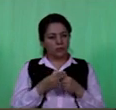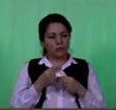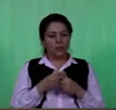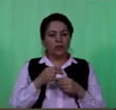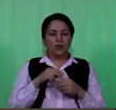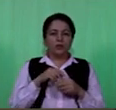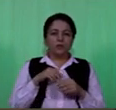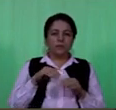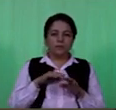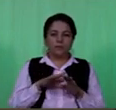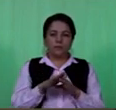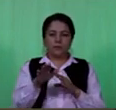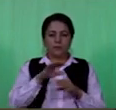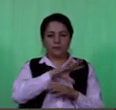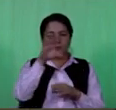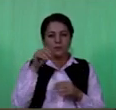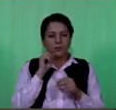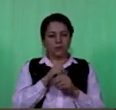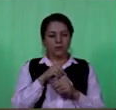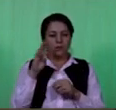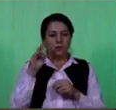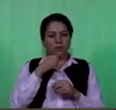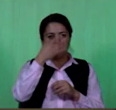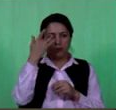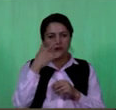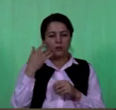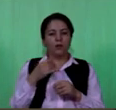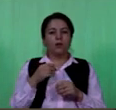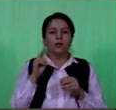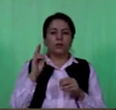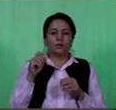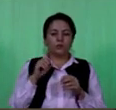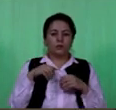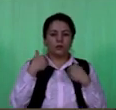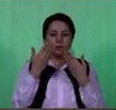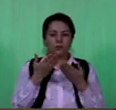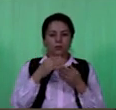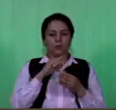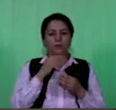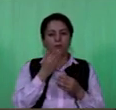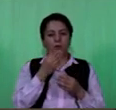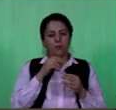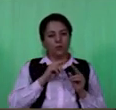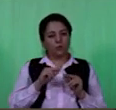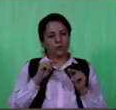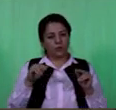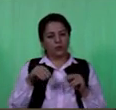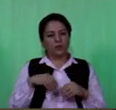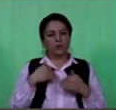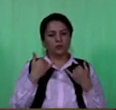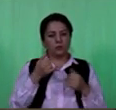на лето которые вам выдадут ваш и классные руководители на этом наши уроки